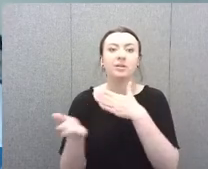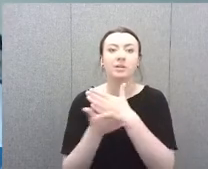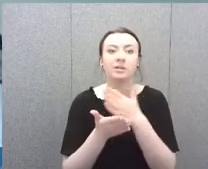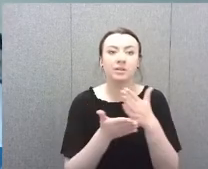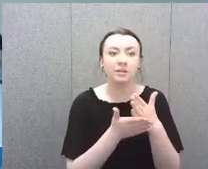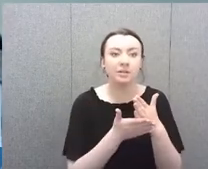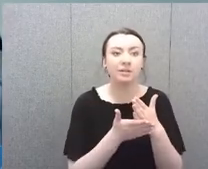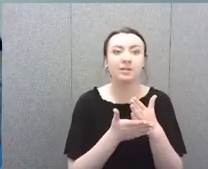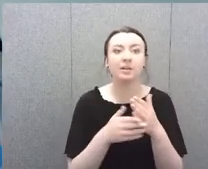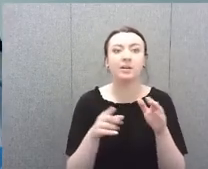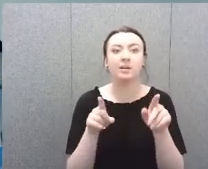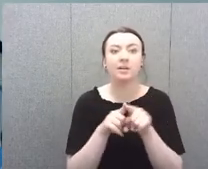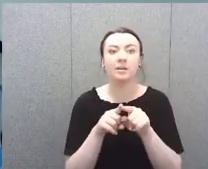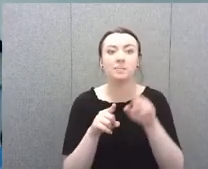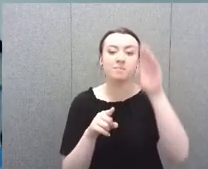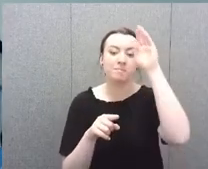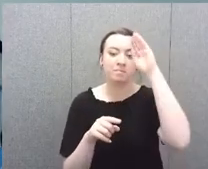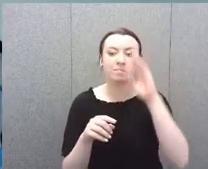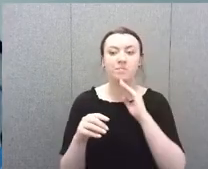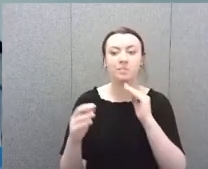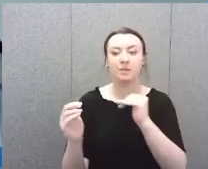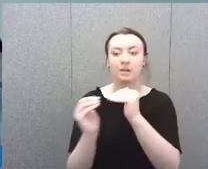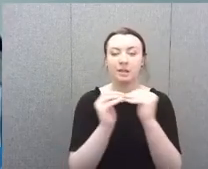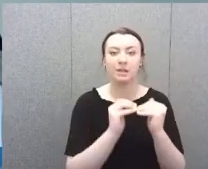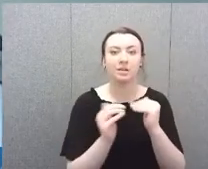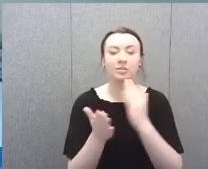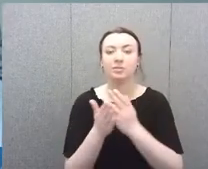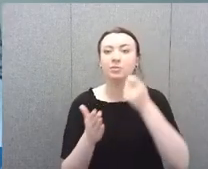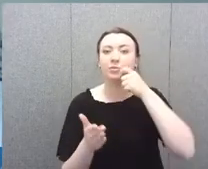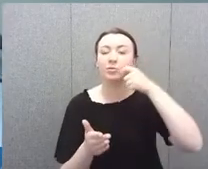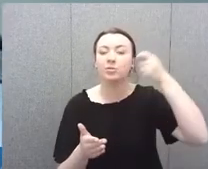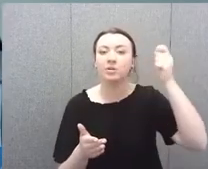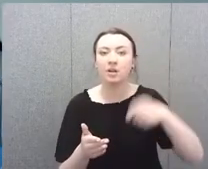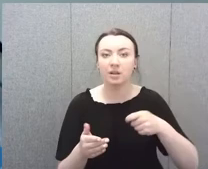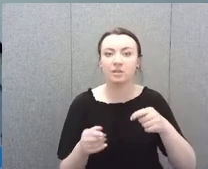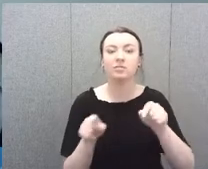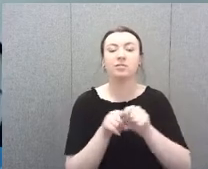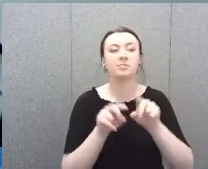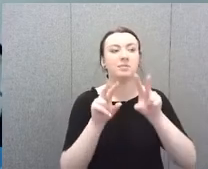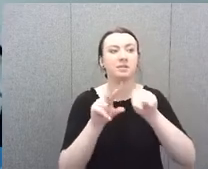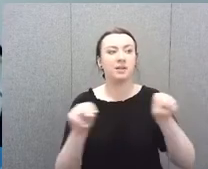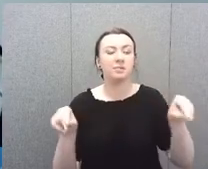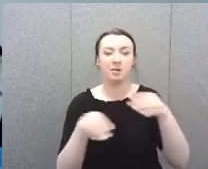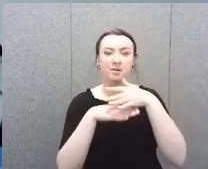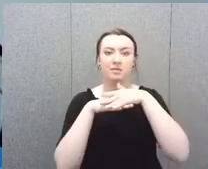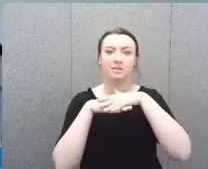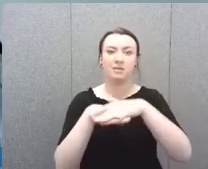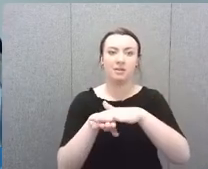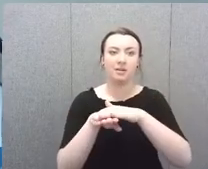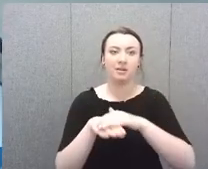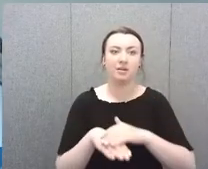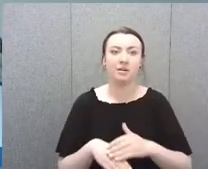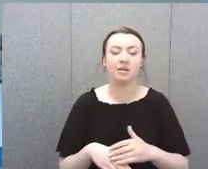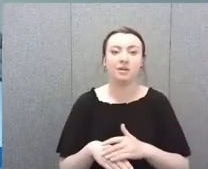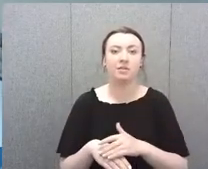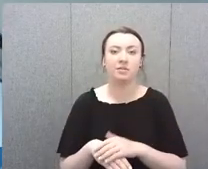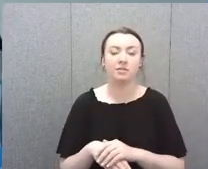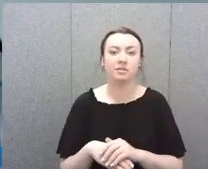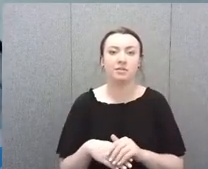европейской интеграции для моей страны, Украины. В своей презентации я бы хотела дать обзор